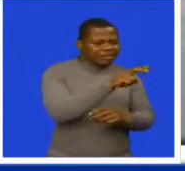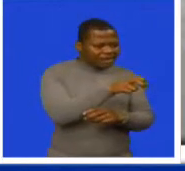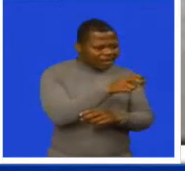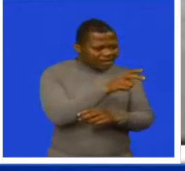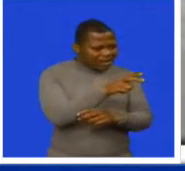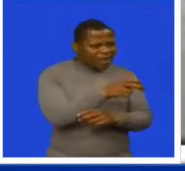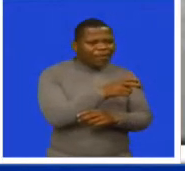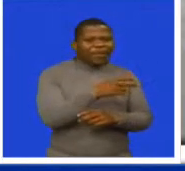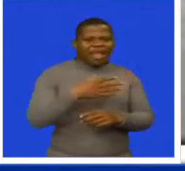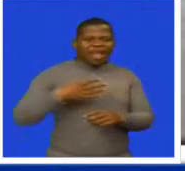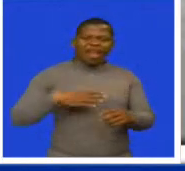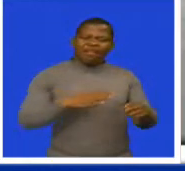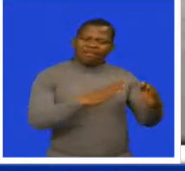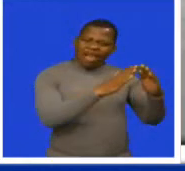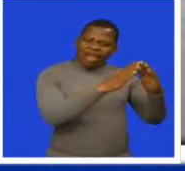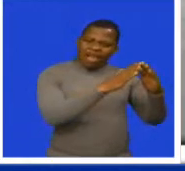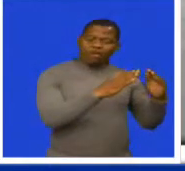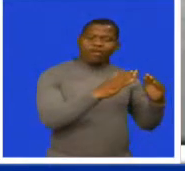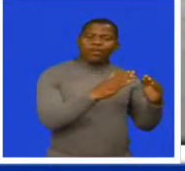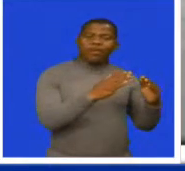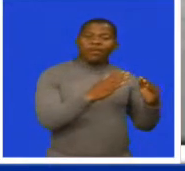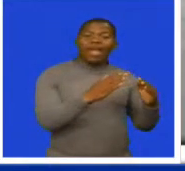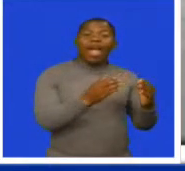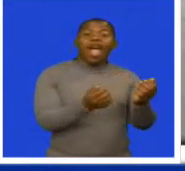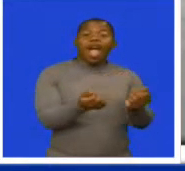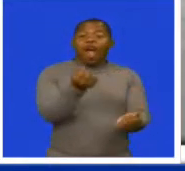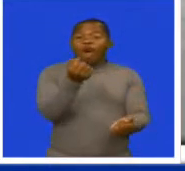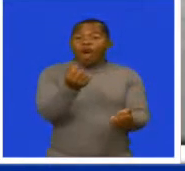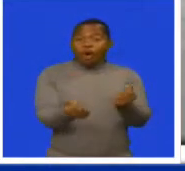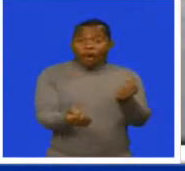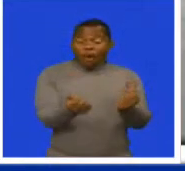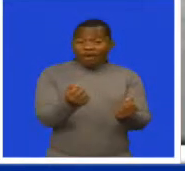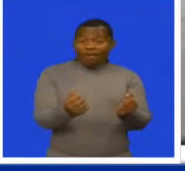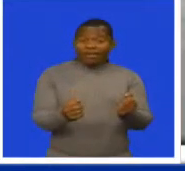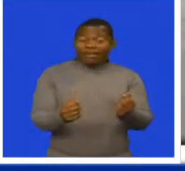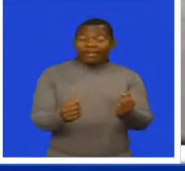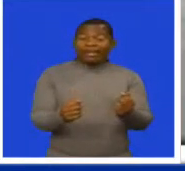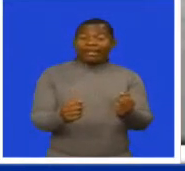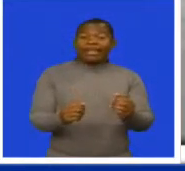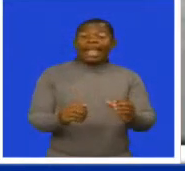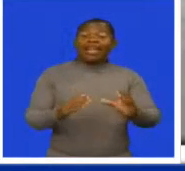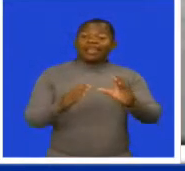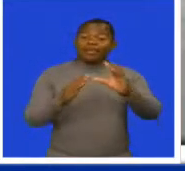labasolwa bagcikeza timpahla letilinganiselwa ngetulu kwetinkulungwane letingemashumi lamabili nesihlanu